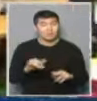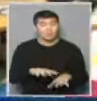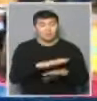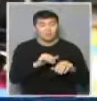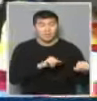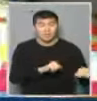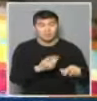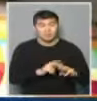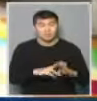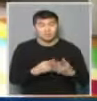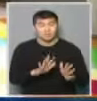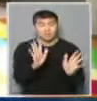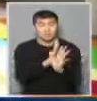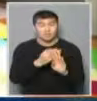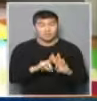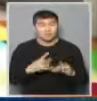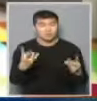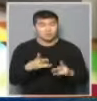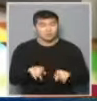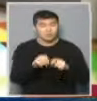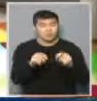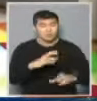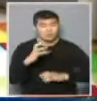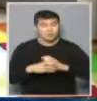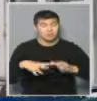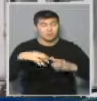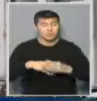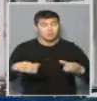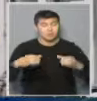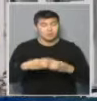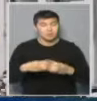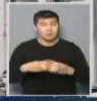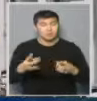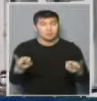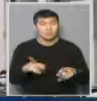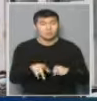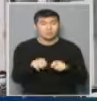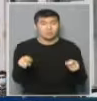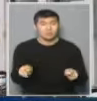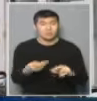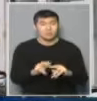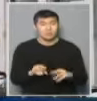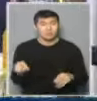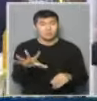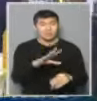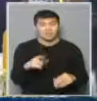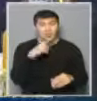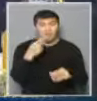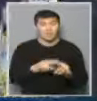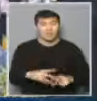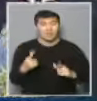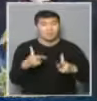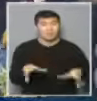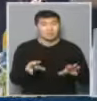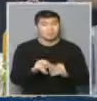охраны окружающей среды необходимо создание международного водно-энергетического консорциума. А Евросоюз заявил о готовности